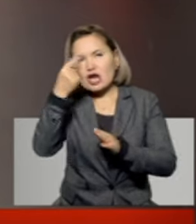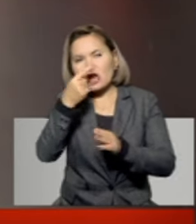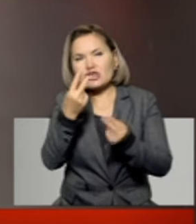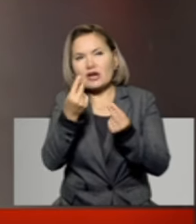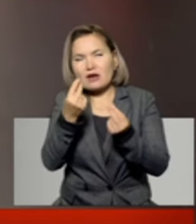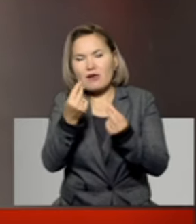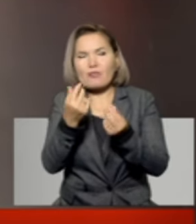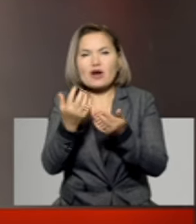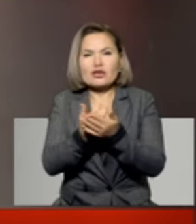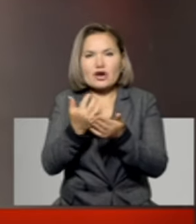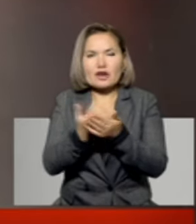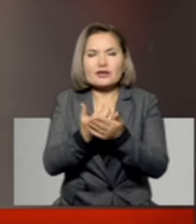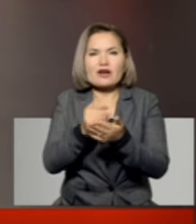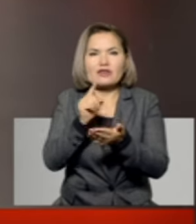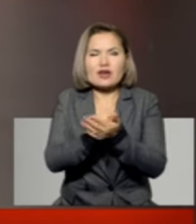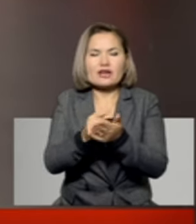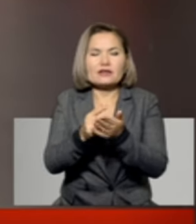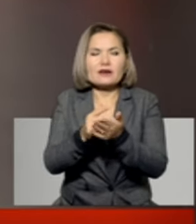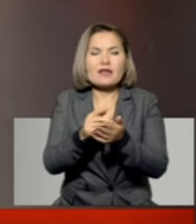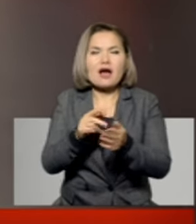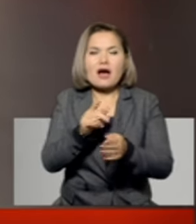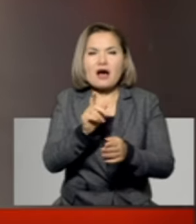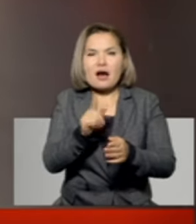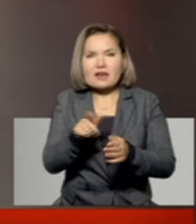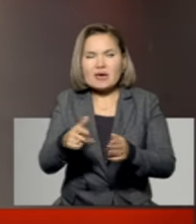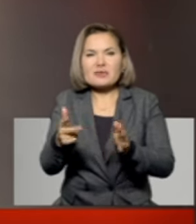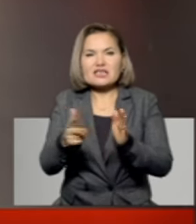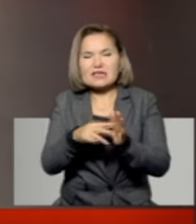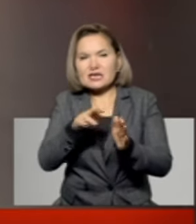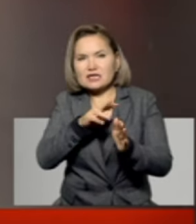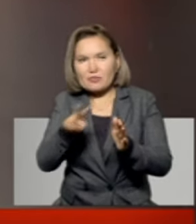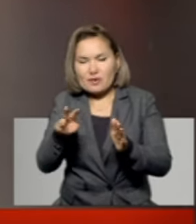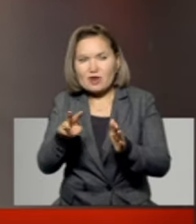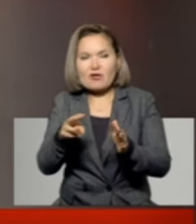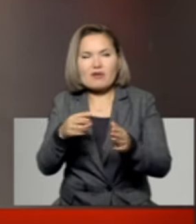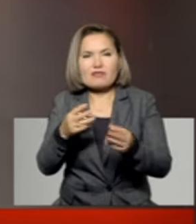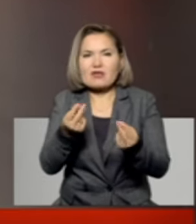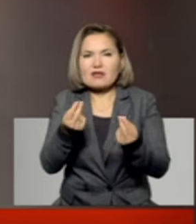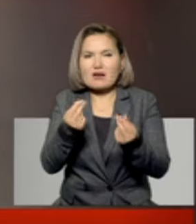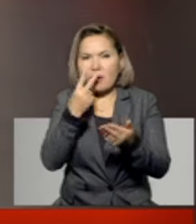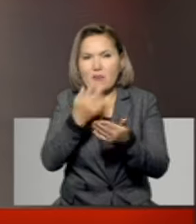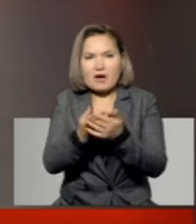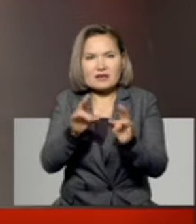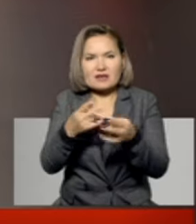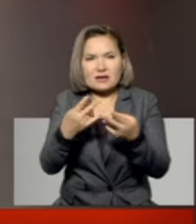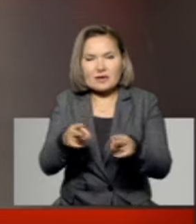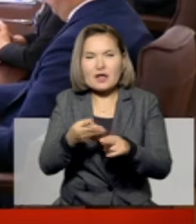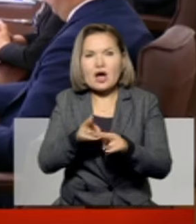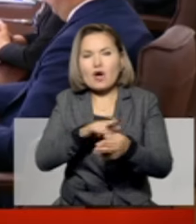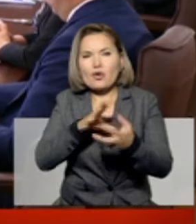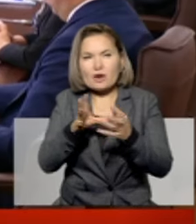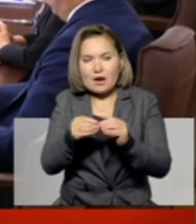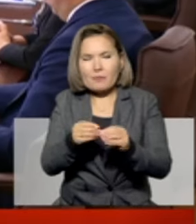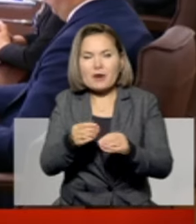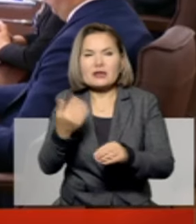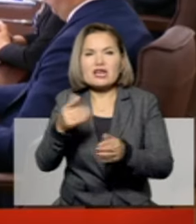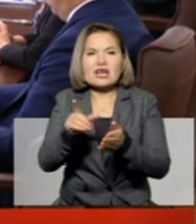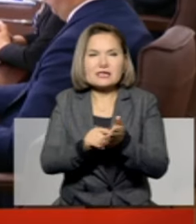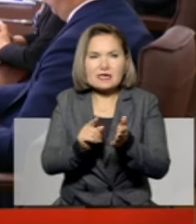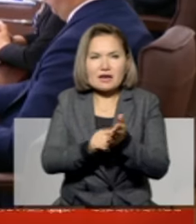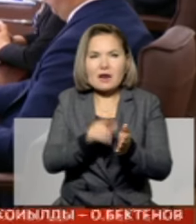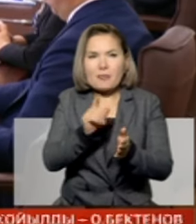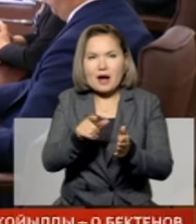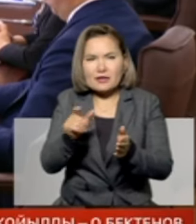беруі тиіс. 8 миллион адамды бұл міндеттен босату туралы қаржы министрлігінің ұсынысын қолдады. Яғни жеке тұлғалар, зейнеткерлер,